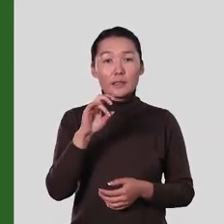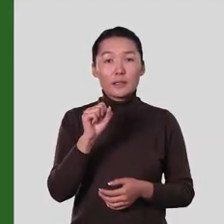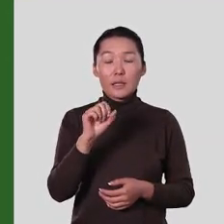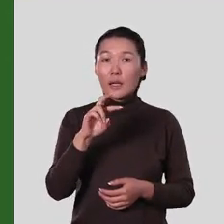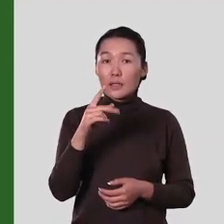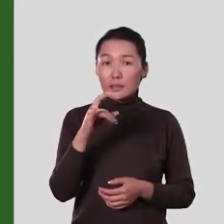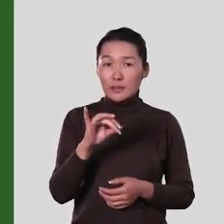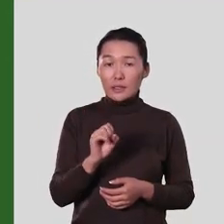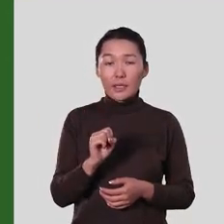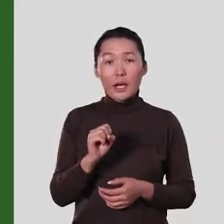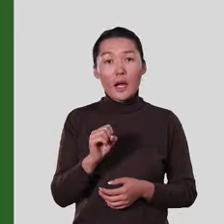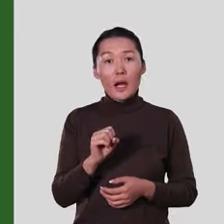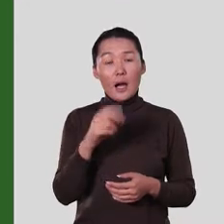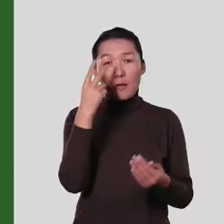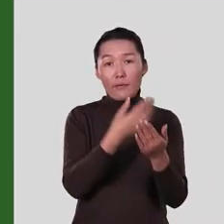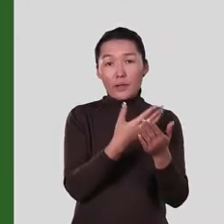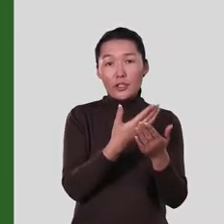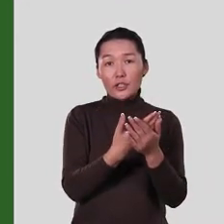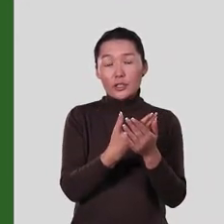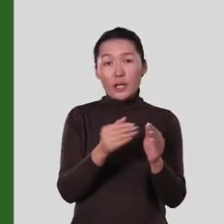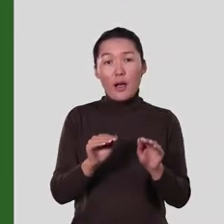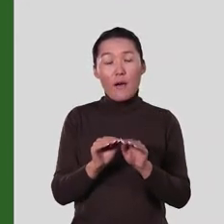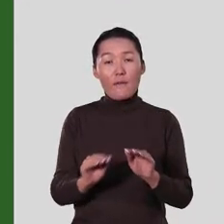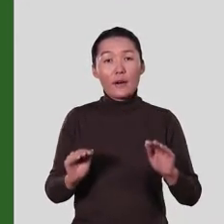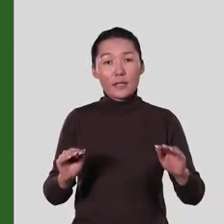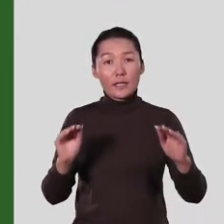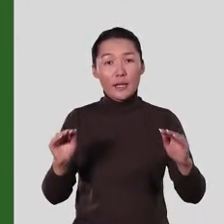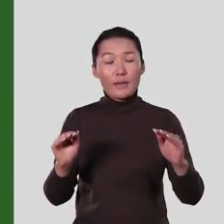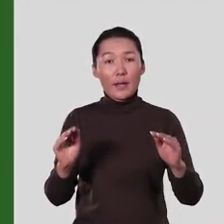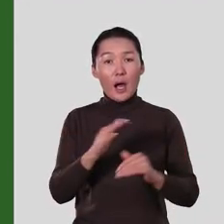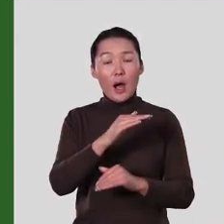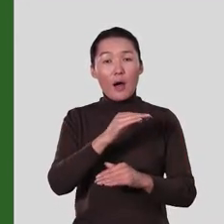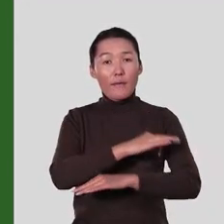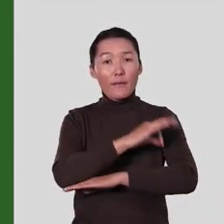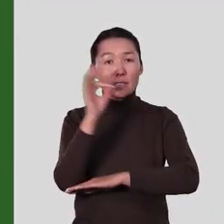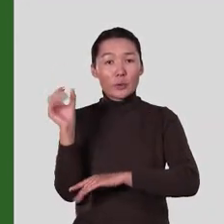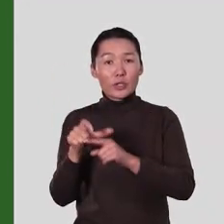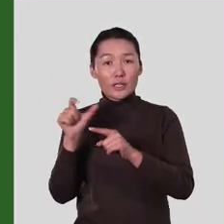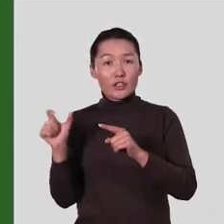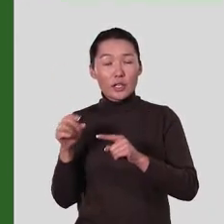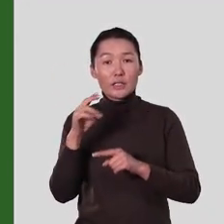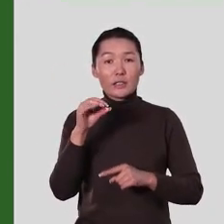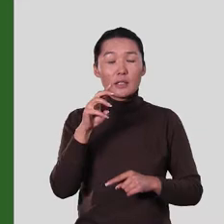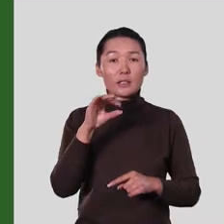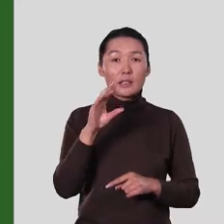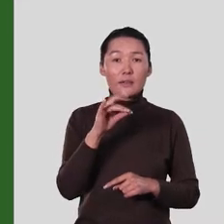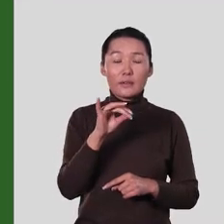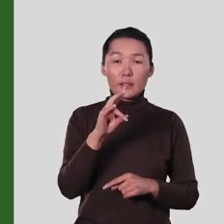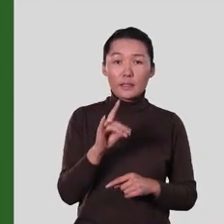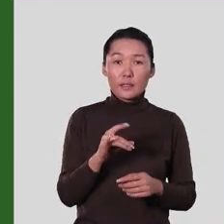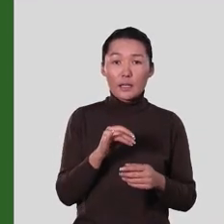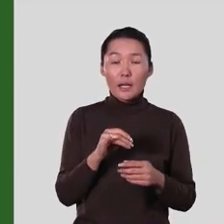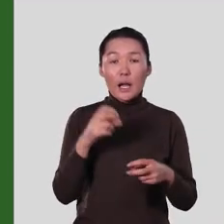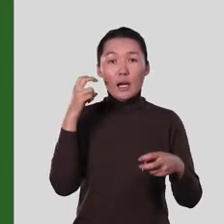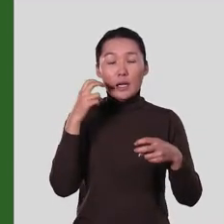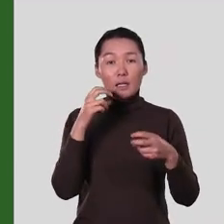поднятия, выраженные в рельефе восточной части котловины, нарушают сплошное залегание